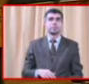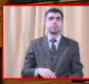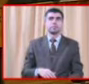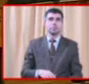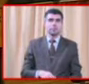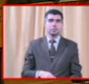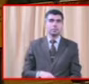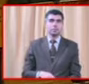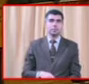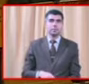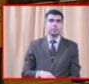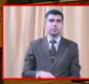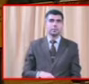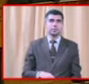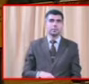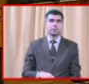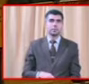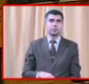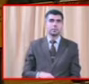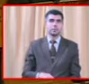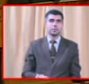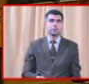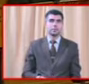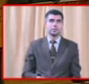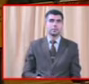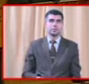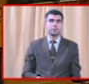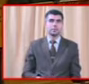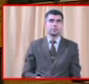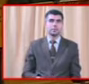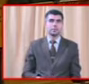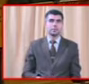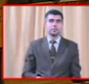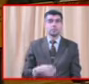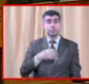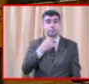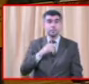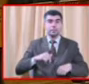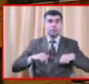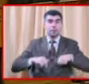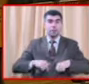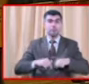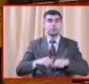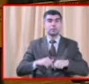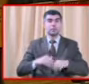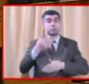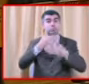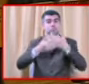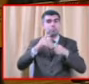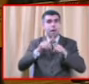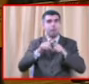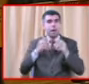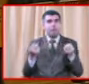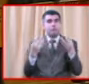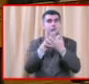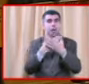تفضلي السيدة النائبة. الكرونة السيد الرئيس، باش غير تفضلي، غير تبداي وغادي يبدا الكرونة. السيد الوزير المحترم، قلت بانكم غتكلموا معنا بصراحة في هذا الموضوع